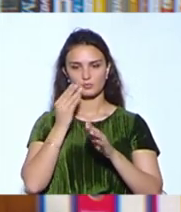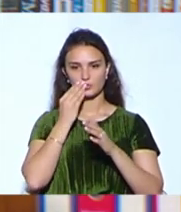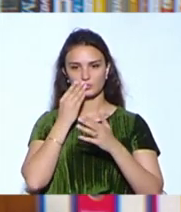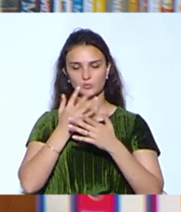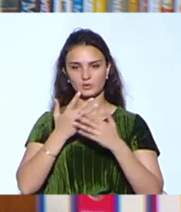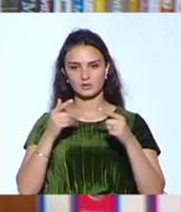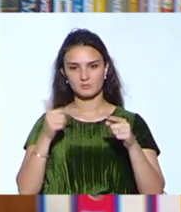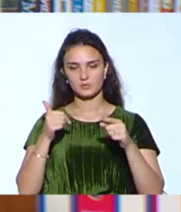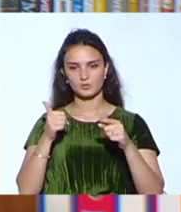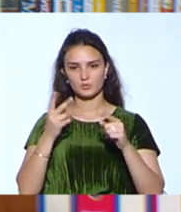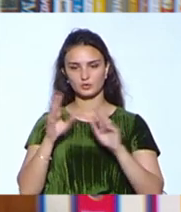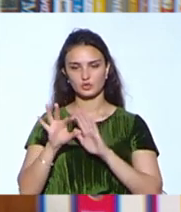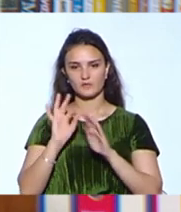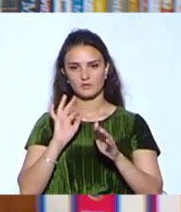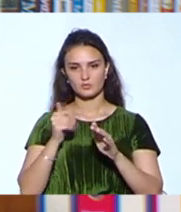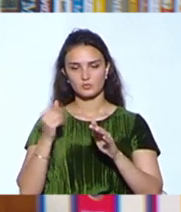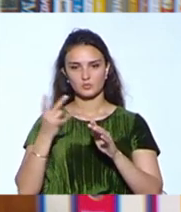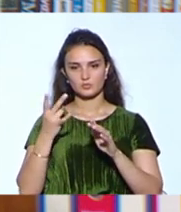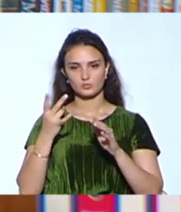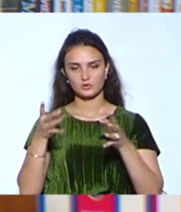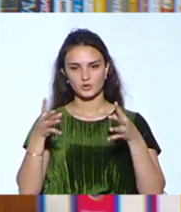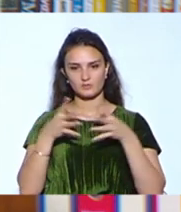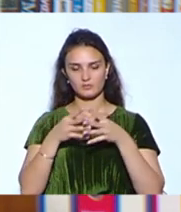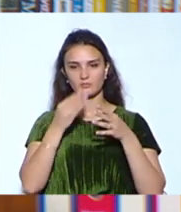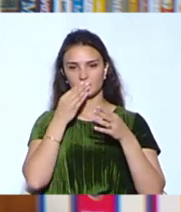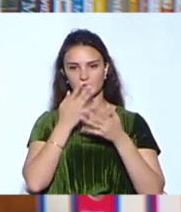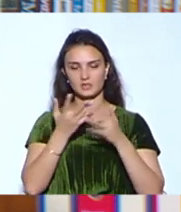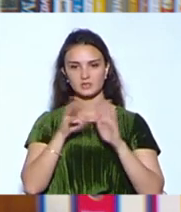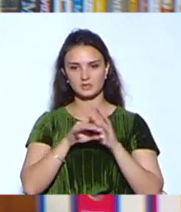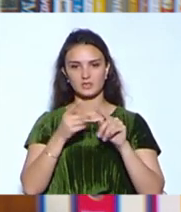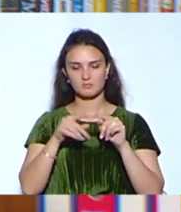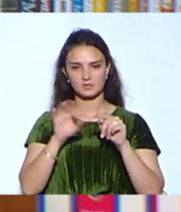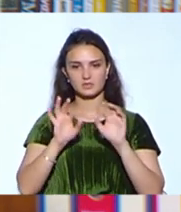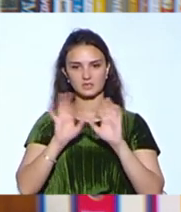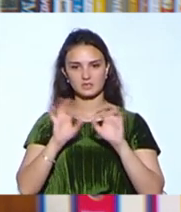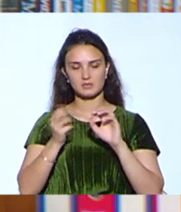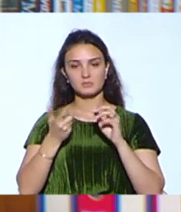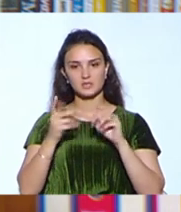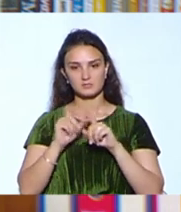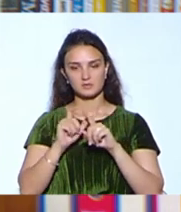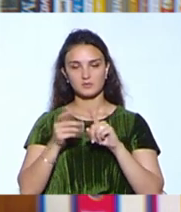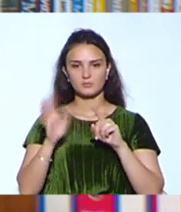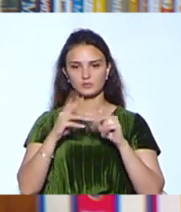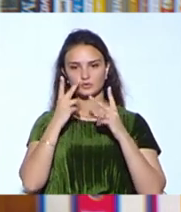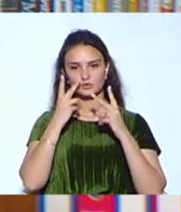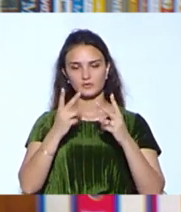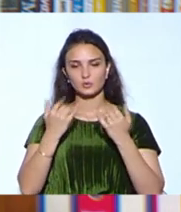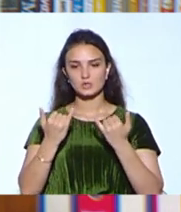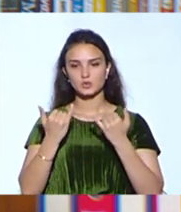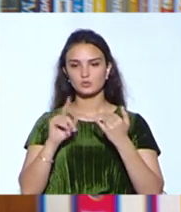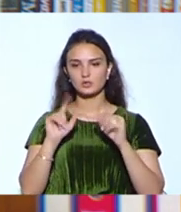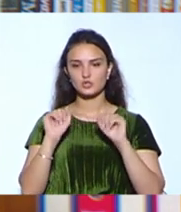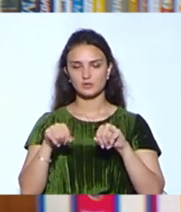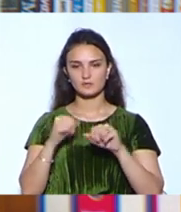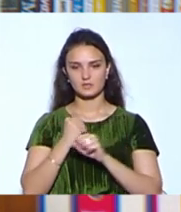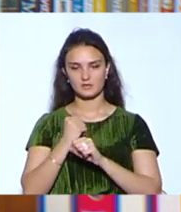პროდუქტები როგორ შევარჩიოთ და როგორ შევახამოთ კერჩი, ამაზეც გითხრათ რამდენიმე სიტყვა. მოდით შევხედოთ სეზონურად რა